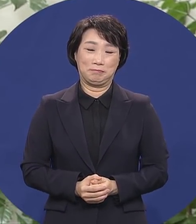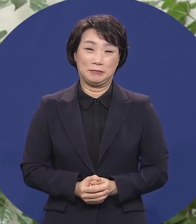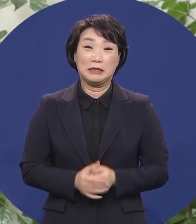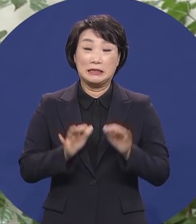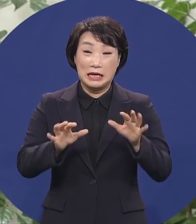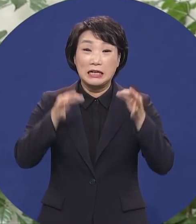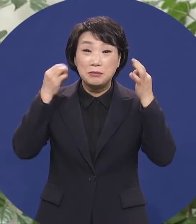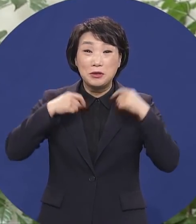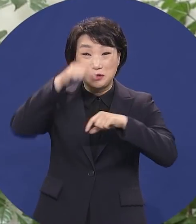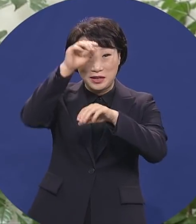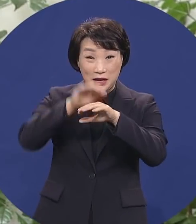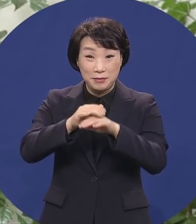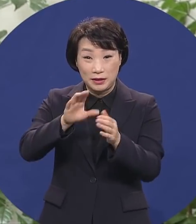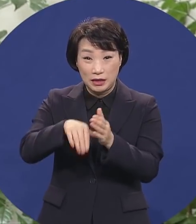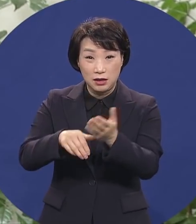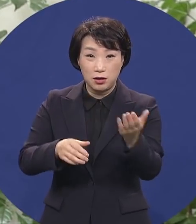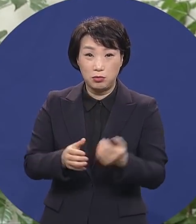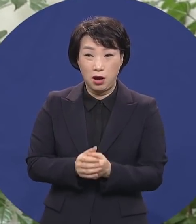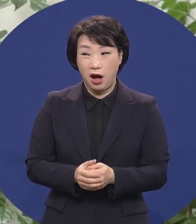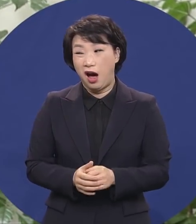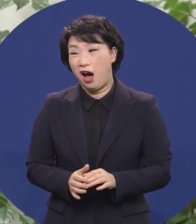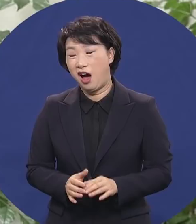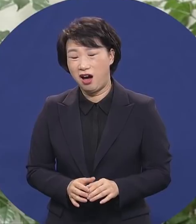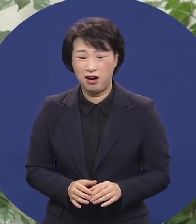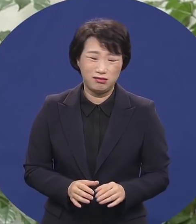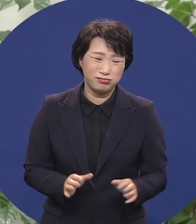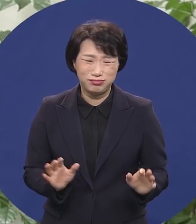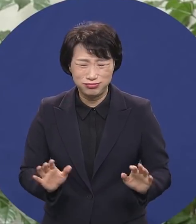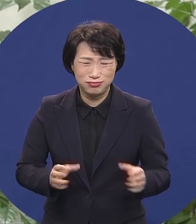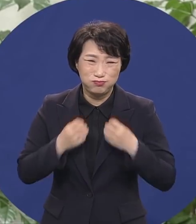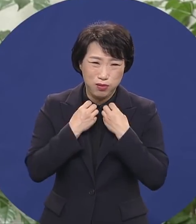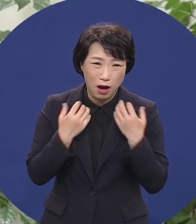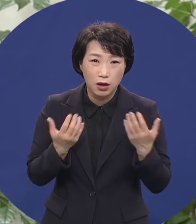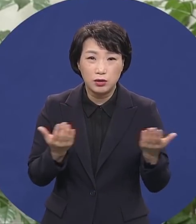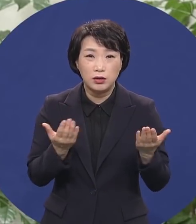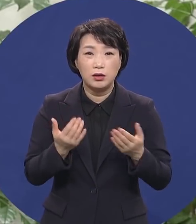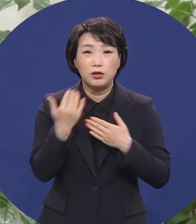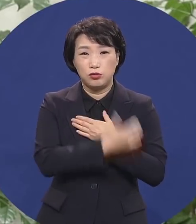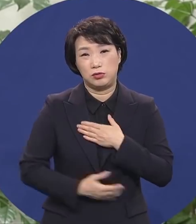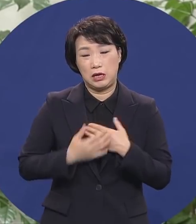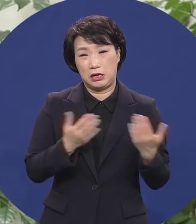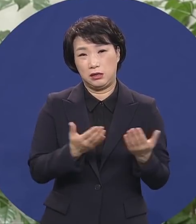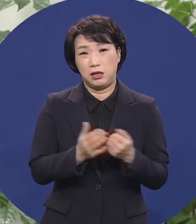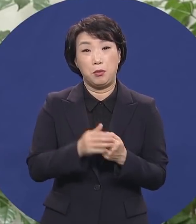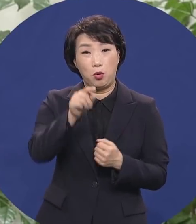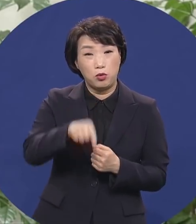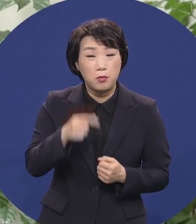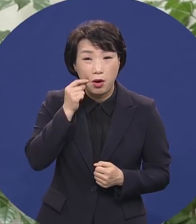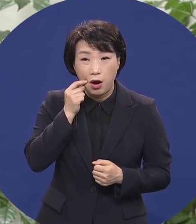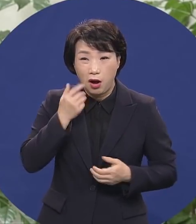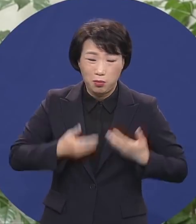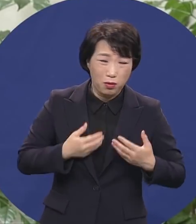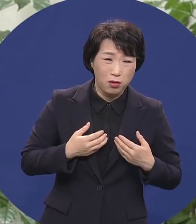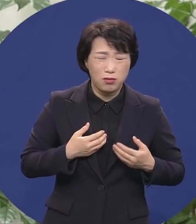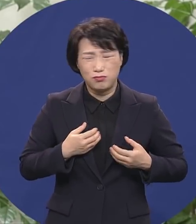금요일 차례 예배도 뭐 이런 핑계처럼 육신의 일대에 못 나오고 이러고 저러고 바빠서.